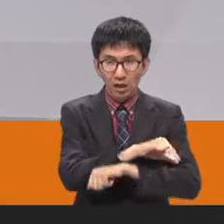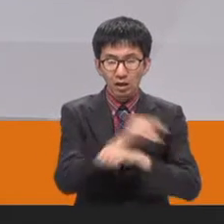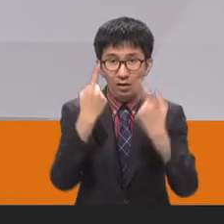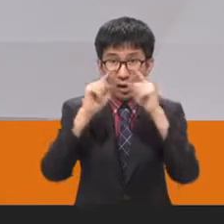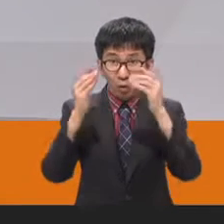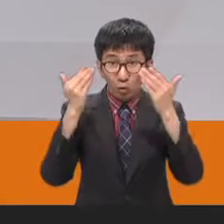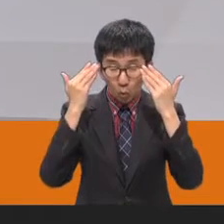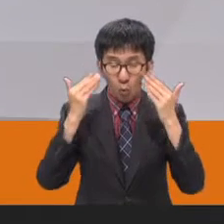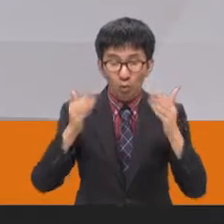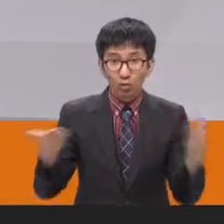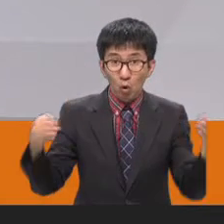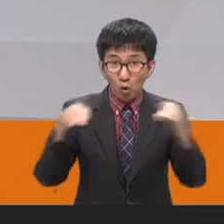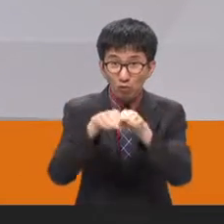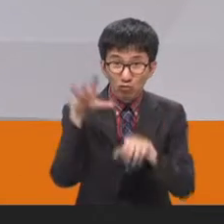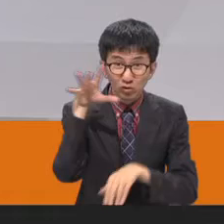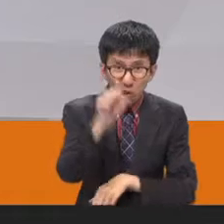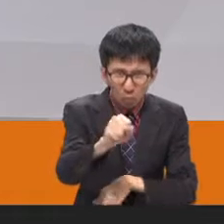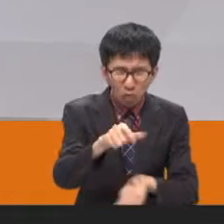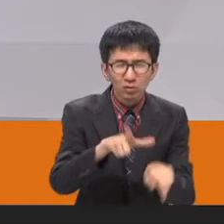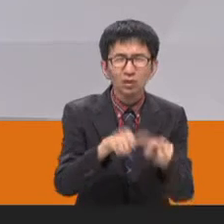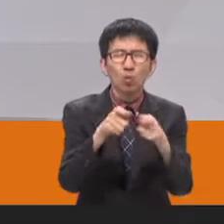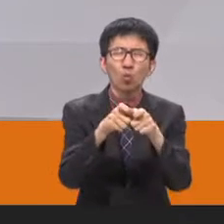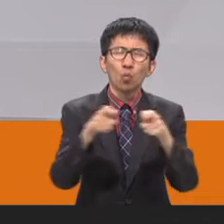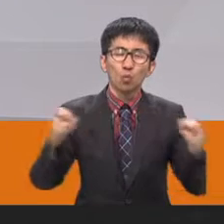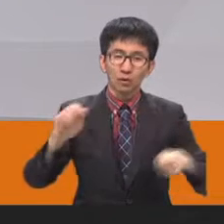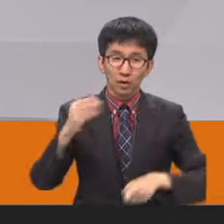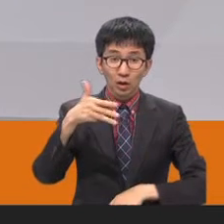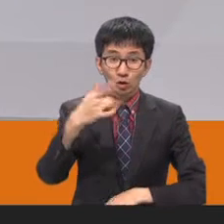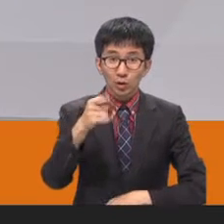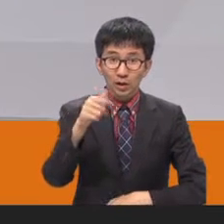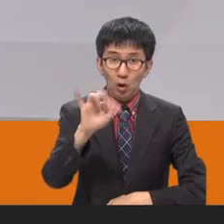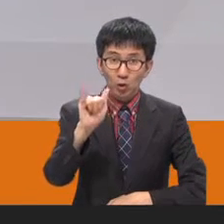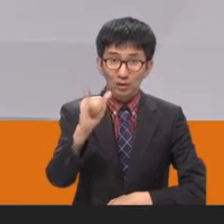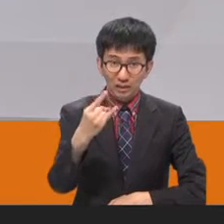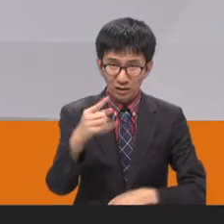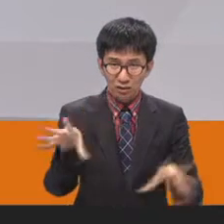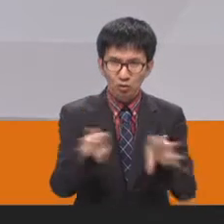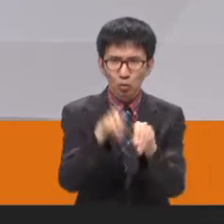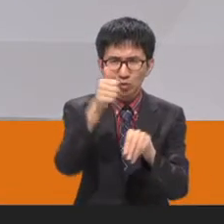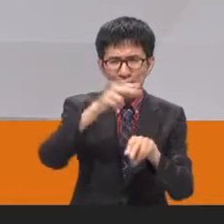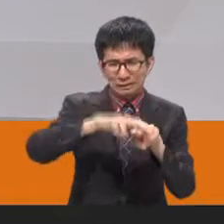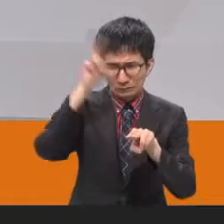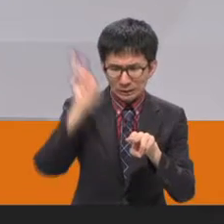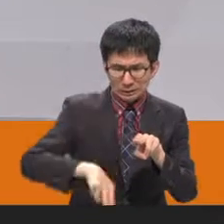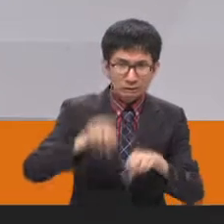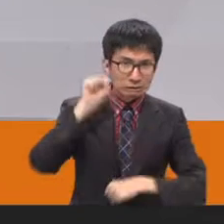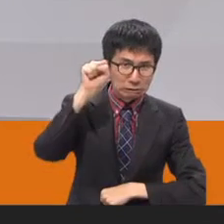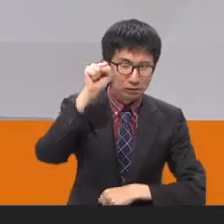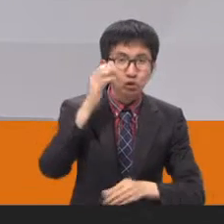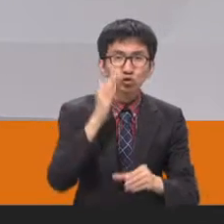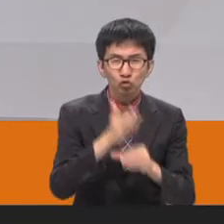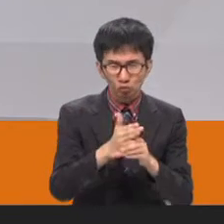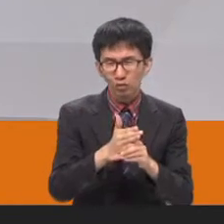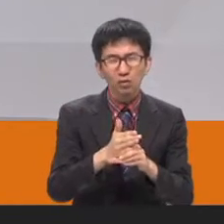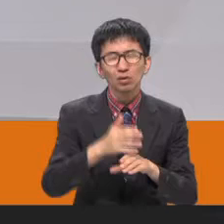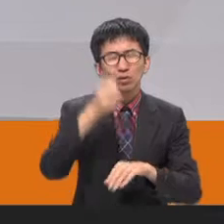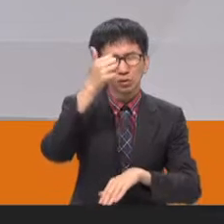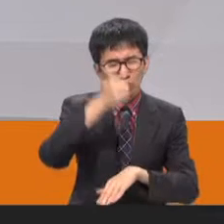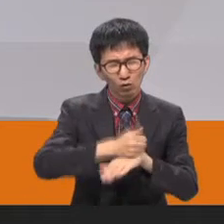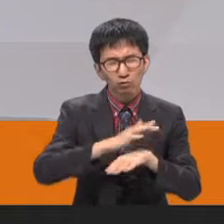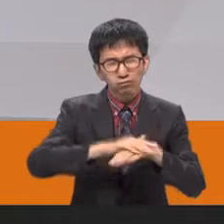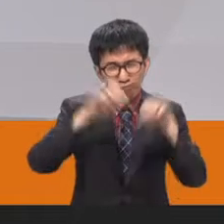장기화 되고 있습니다 학생들은 최 경 이 총장의 사퇴를 요구하고 있는데요 결국 백지화 되긴 했습니다만